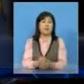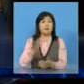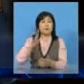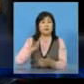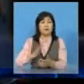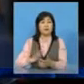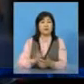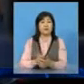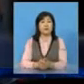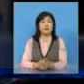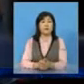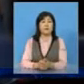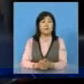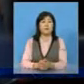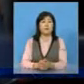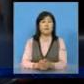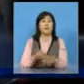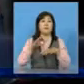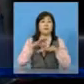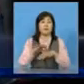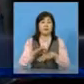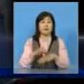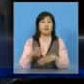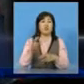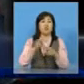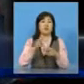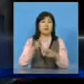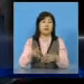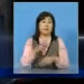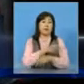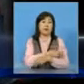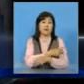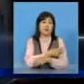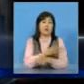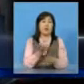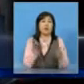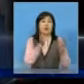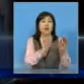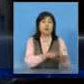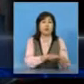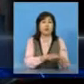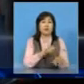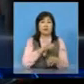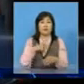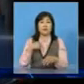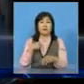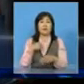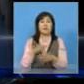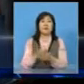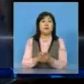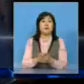потерпевшего. Естественно, подвезли к железнодорожной больнице, и там же его оставили, сами,